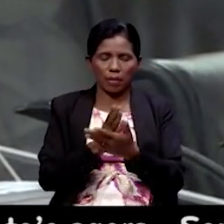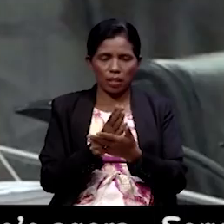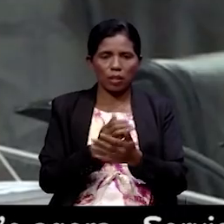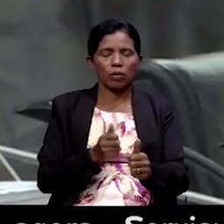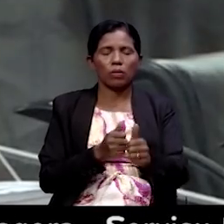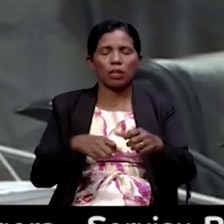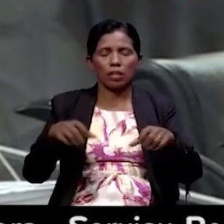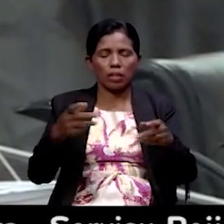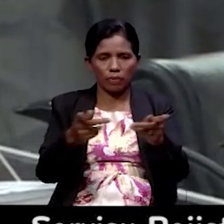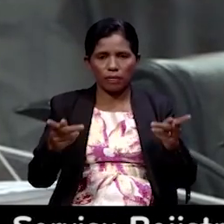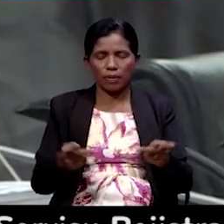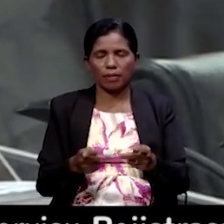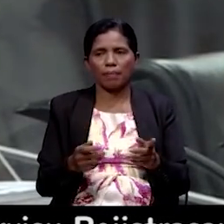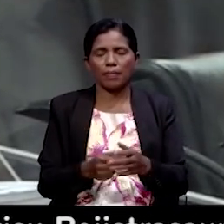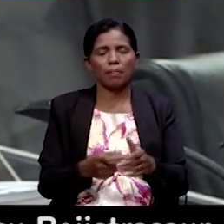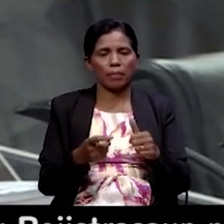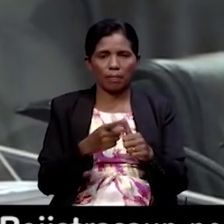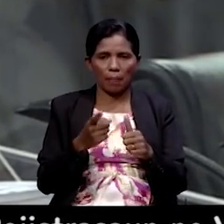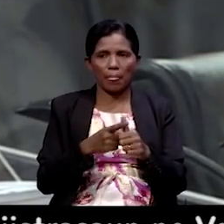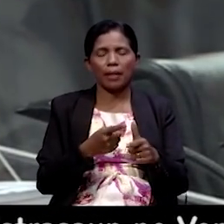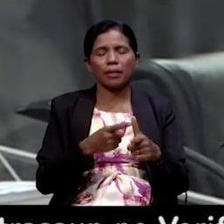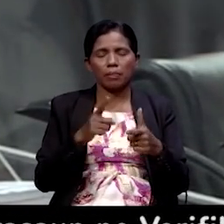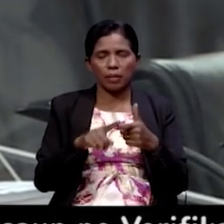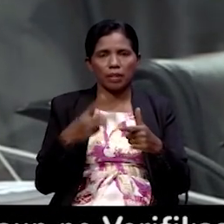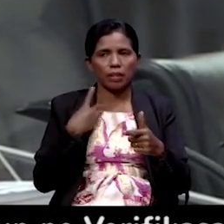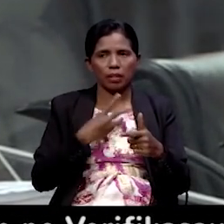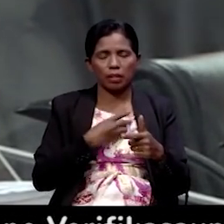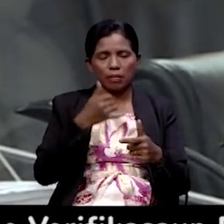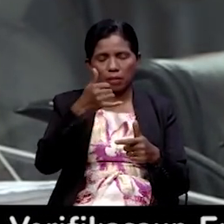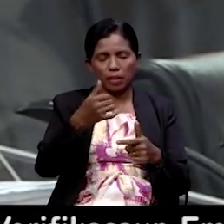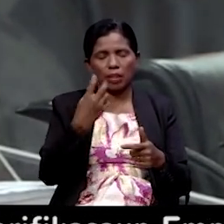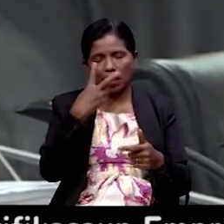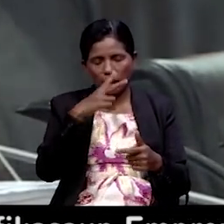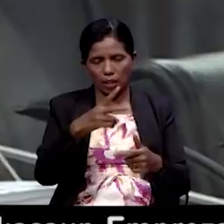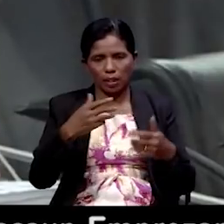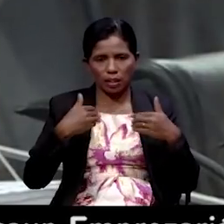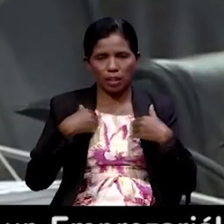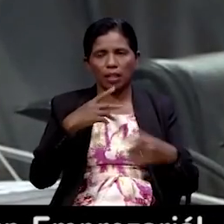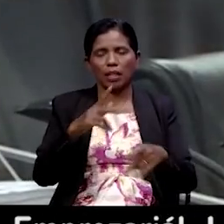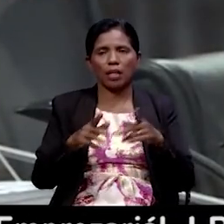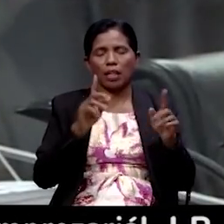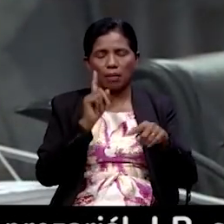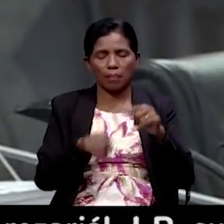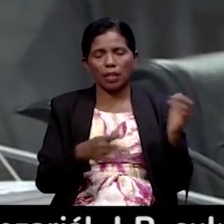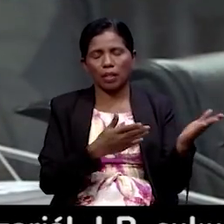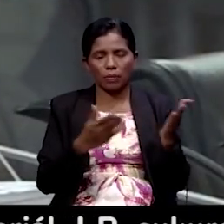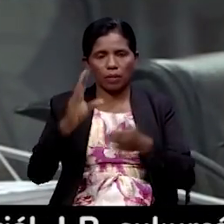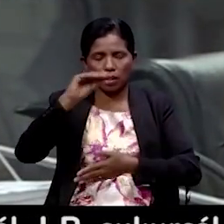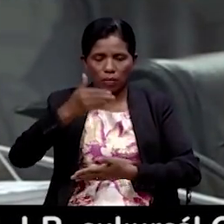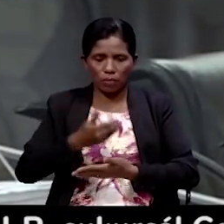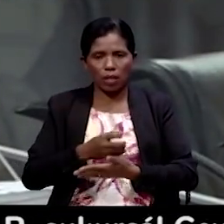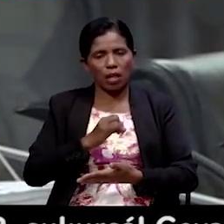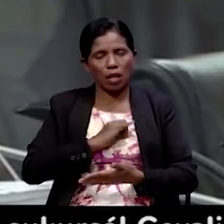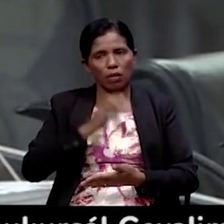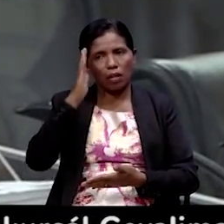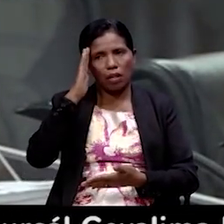nih tengki uluk lai. Depois mai ita bato kuan ku desa iya awon nih ita bandu la bele tu la uang tambah. Hau hanoin